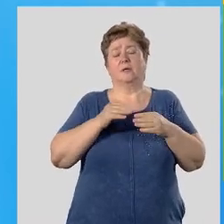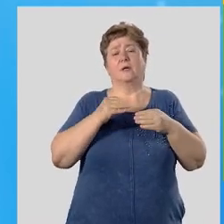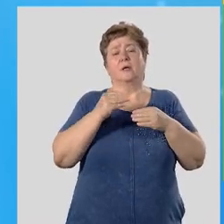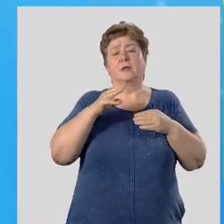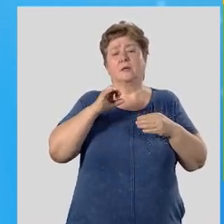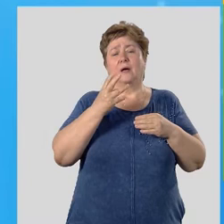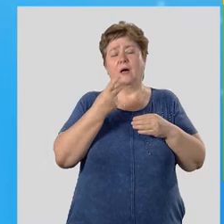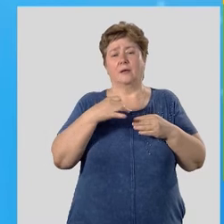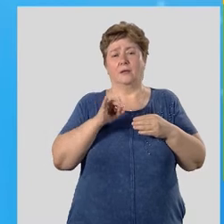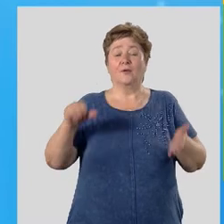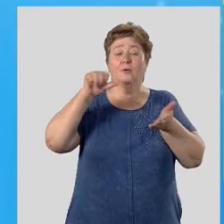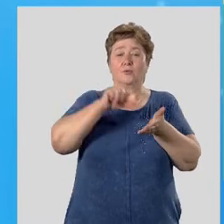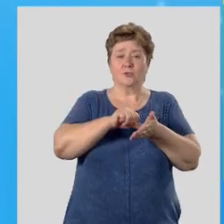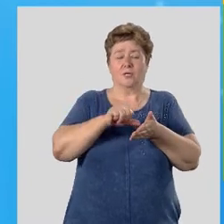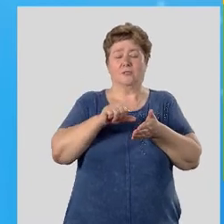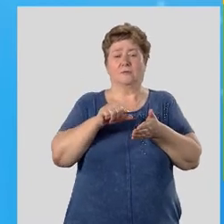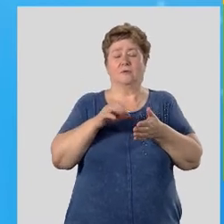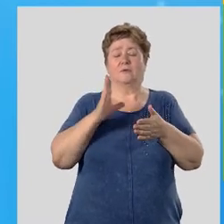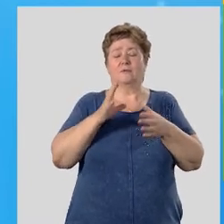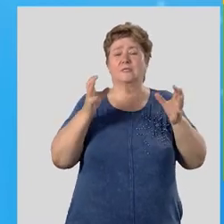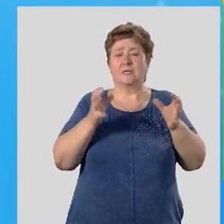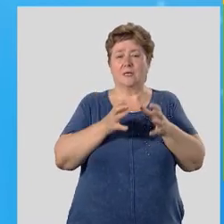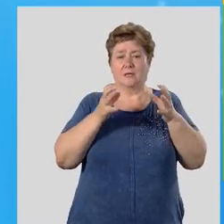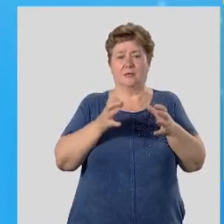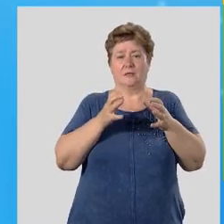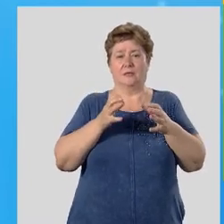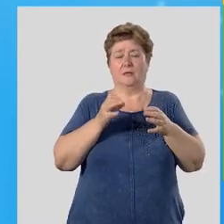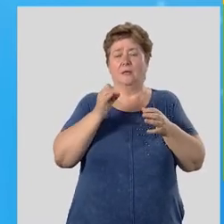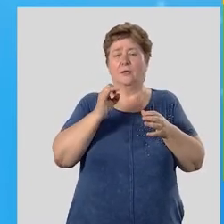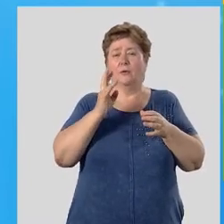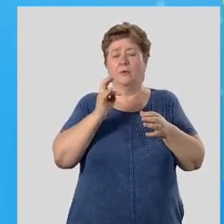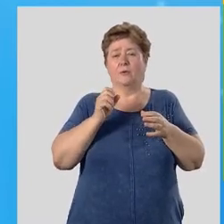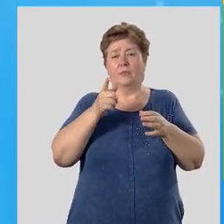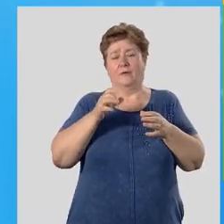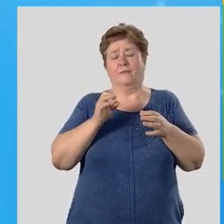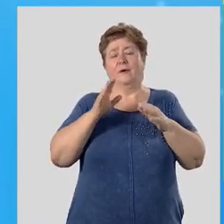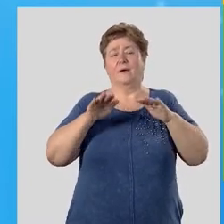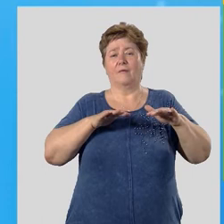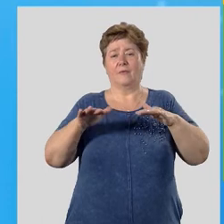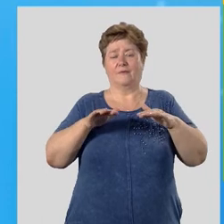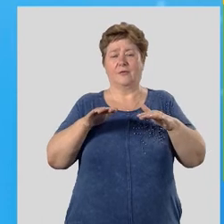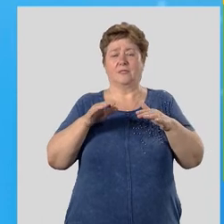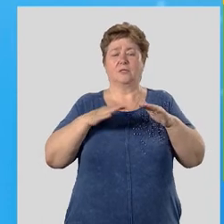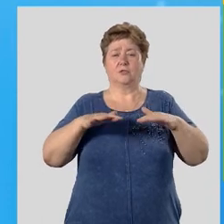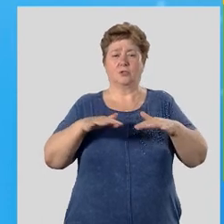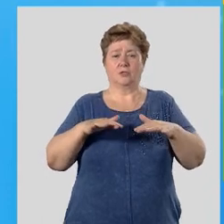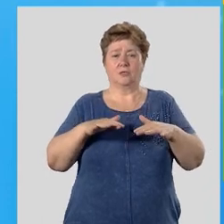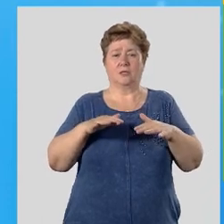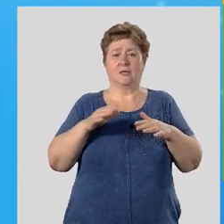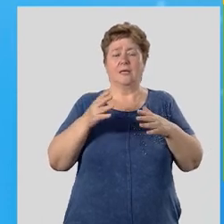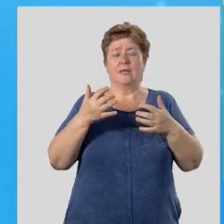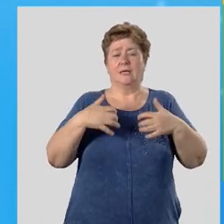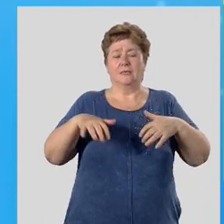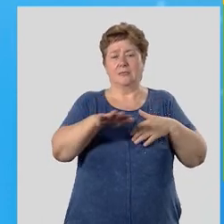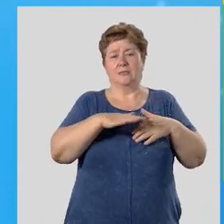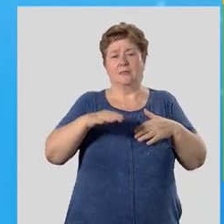тканей, участвует в сохранении ионного равновесия жидких сред